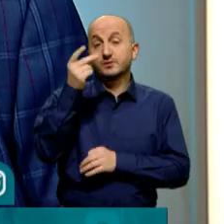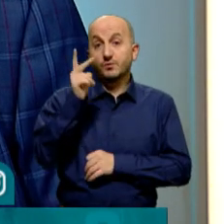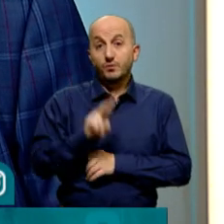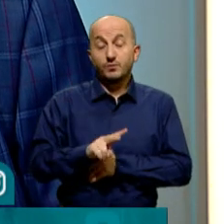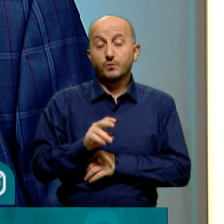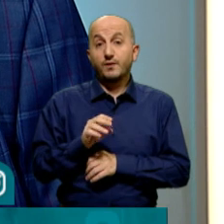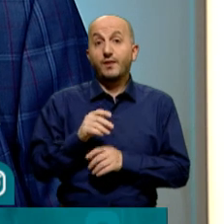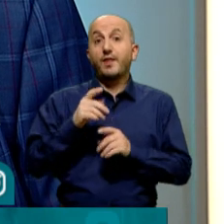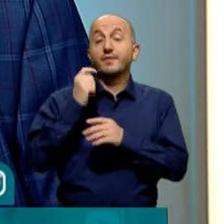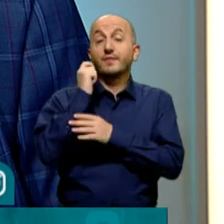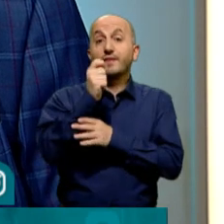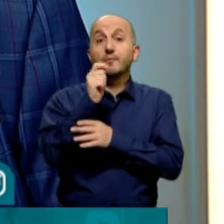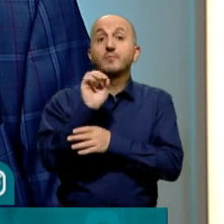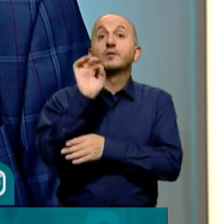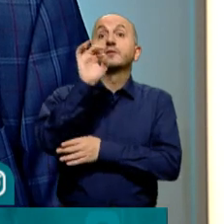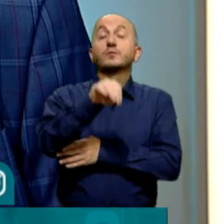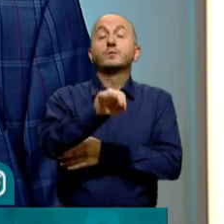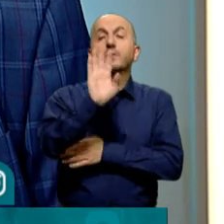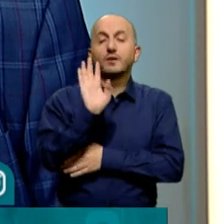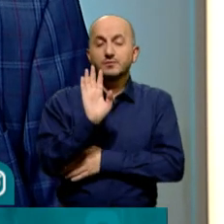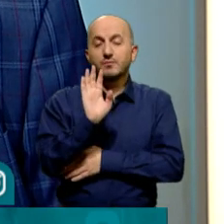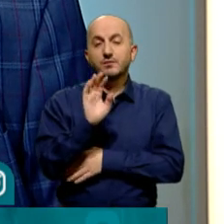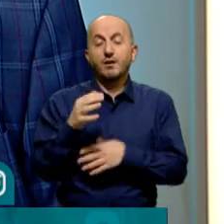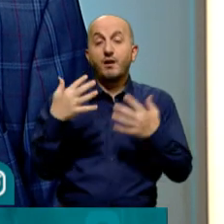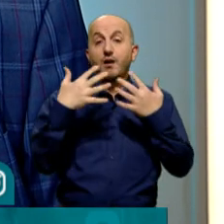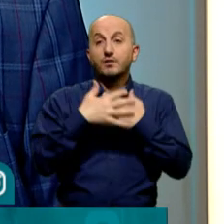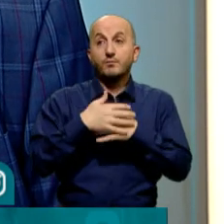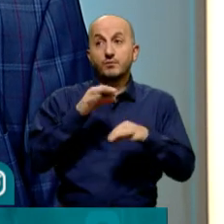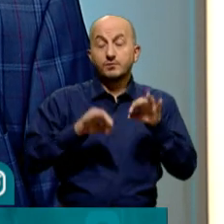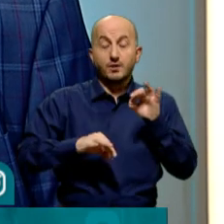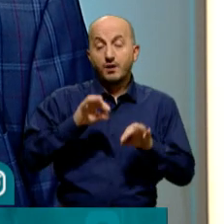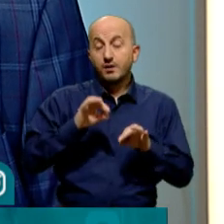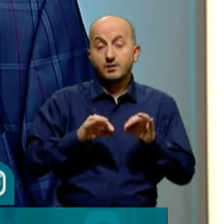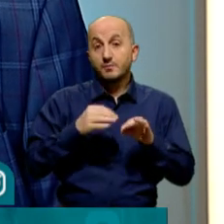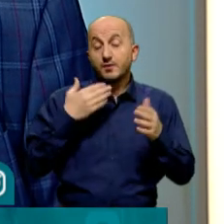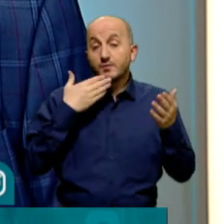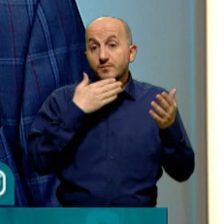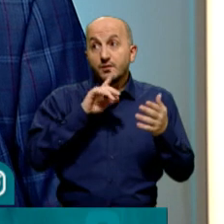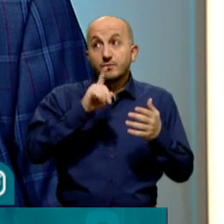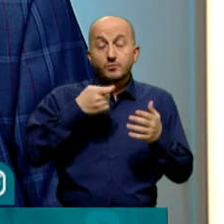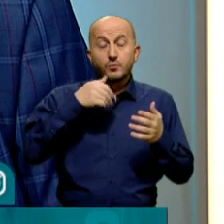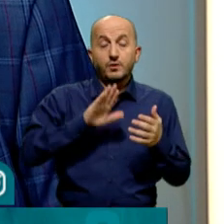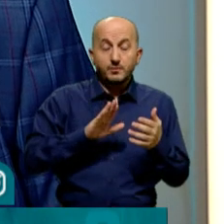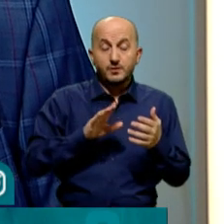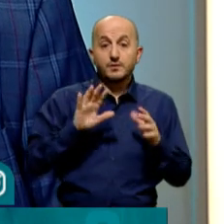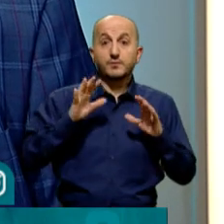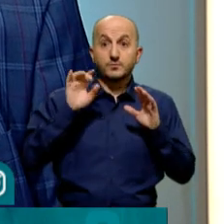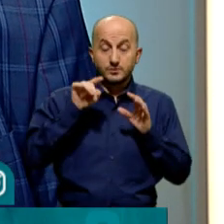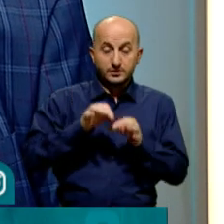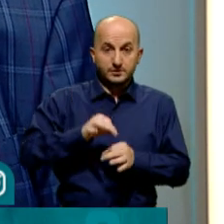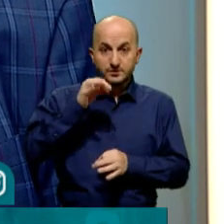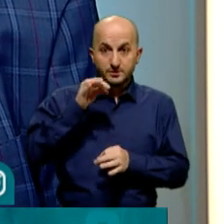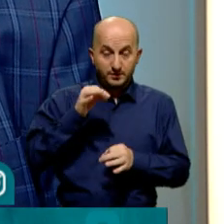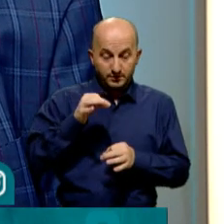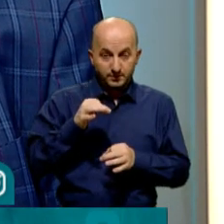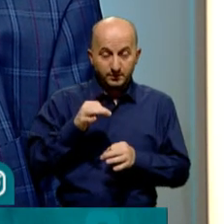ulaştı mı? Ulaşmadı. Ulaşsa bile akşam onu değerlendirecek bir imkan buldu mu? Bulamadı. O halde bu insan ehli fetret kabul